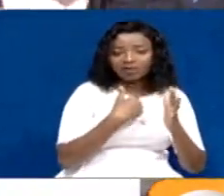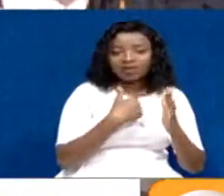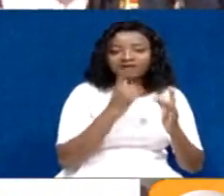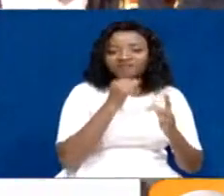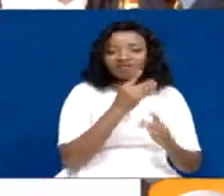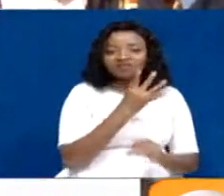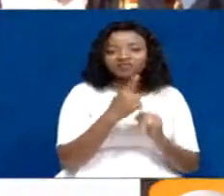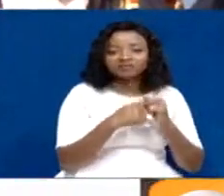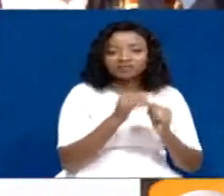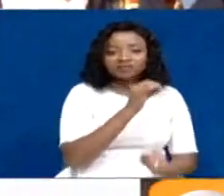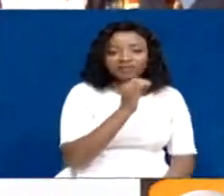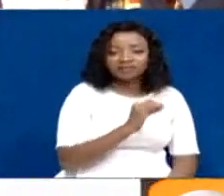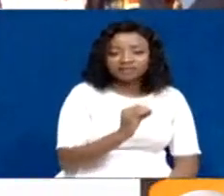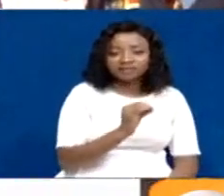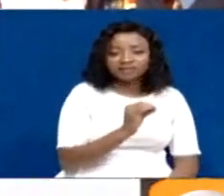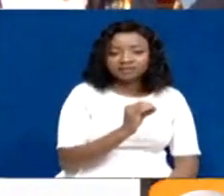Tuko na nini?